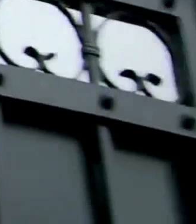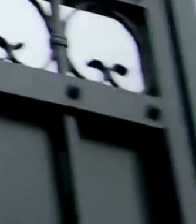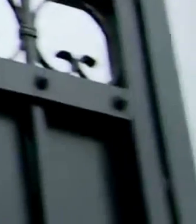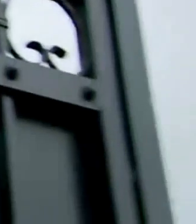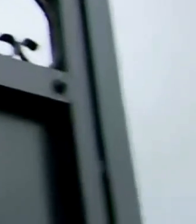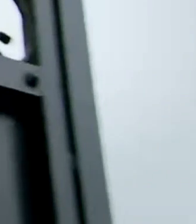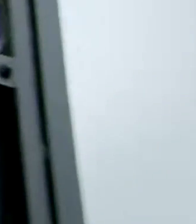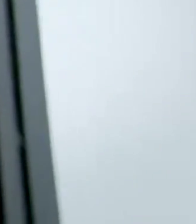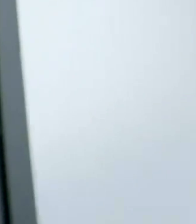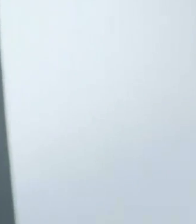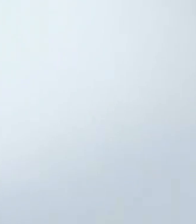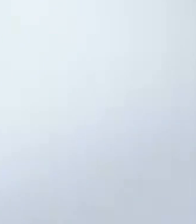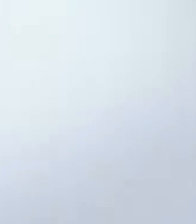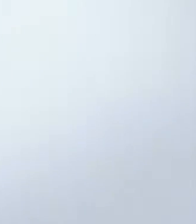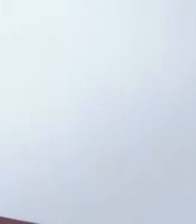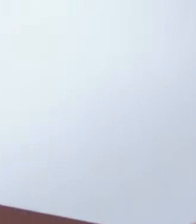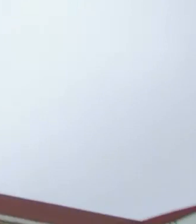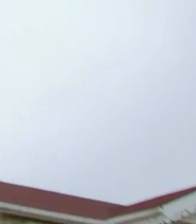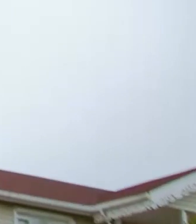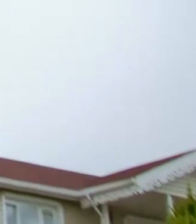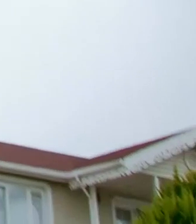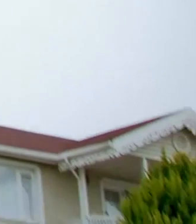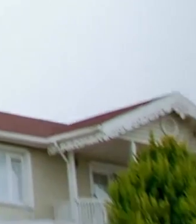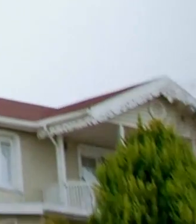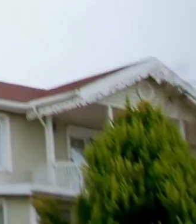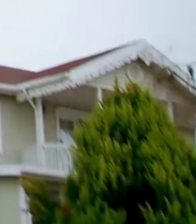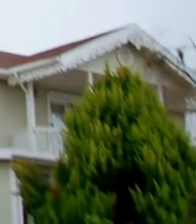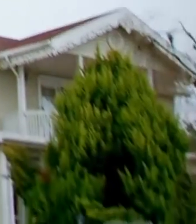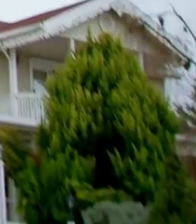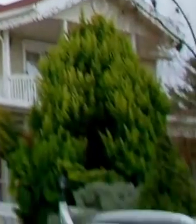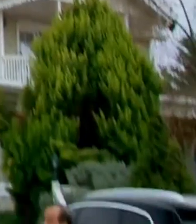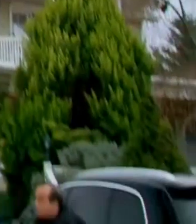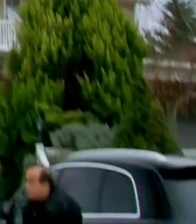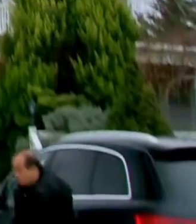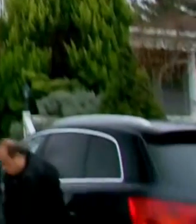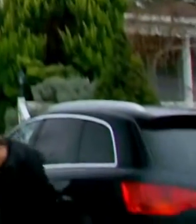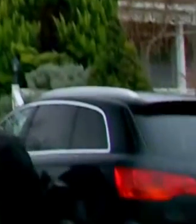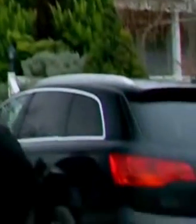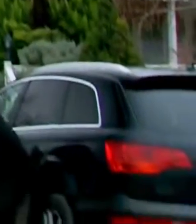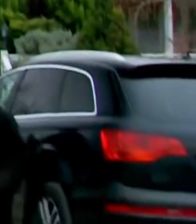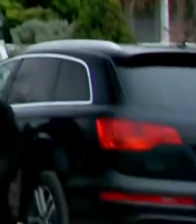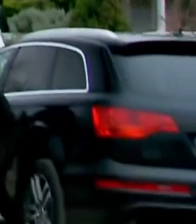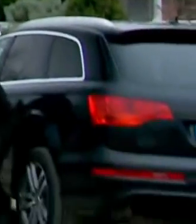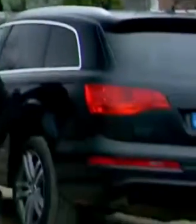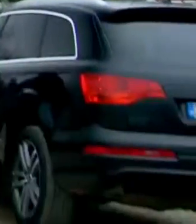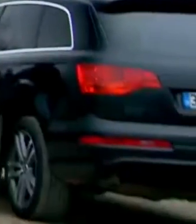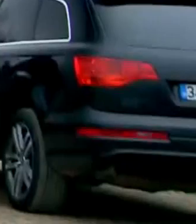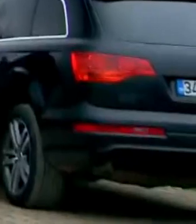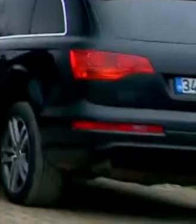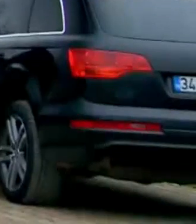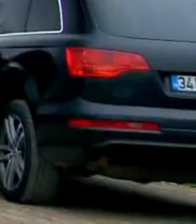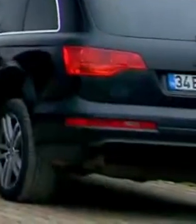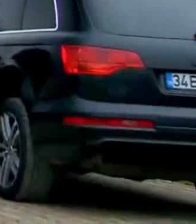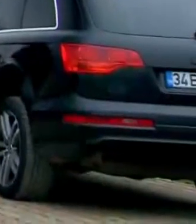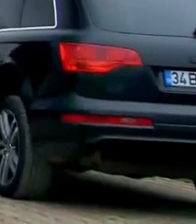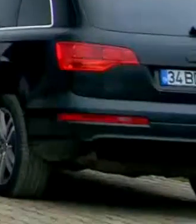Yüksek perforje kapıya odaklanan görüntü, yavaşça indiğinde Şükrü'nün garajda olduğunu gördük. Elleri cebinde, Sarp'ın arabasına yaslanmış,